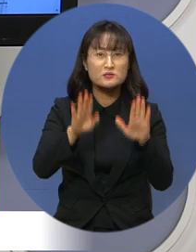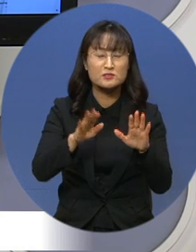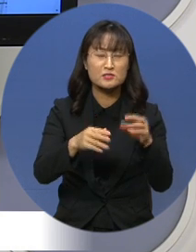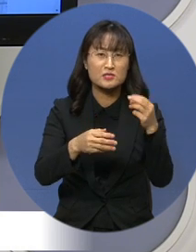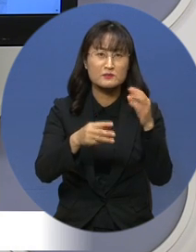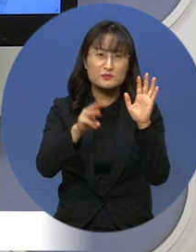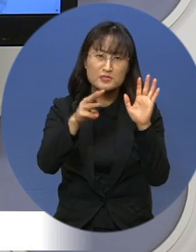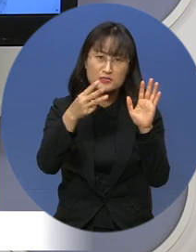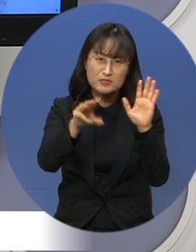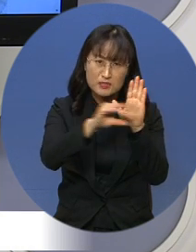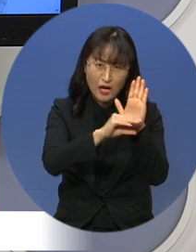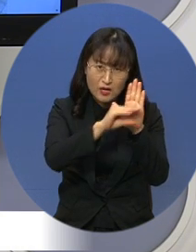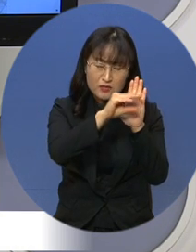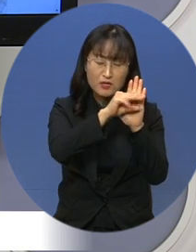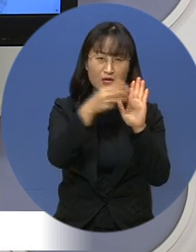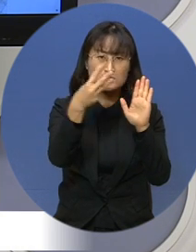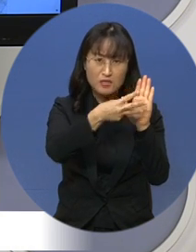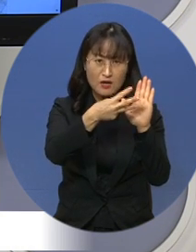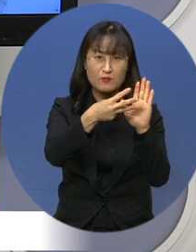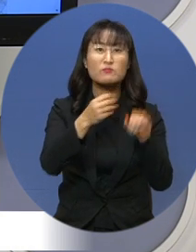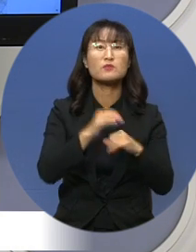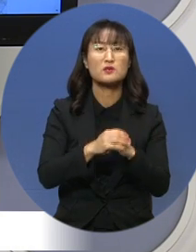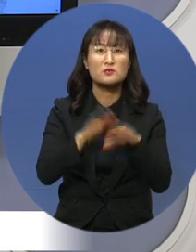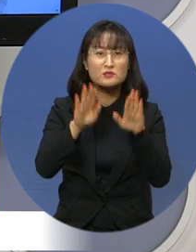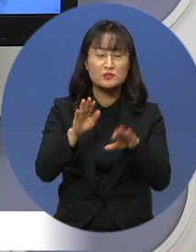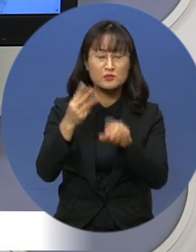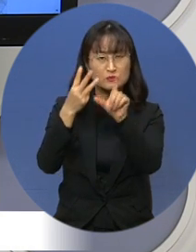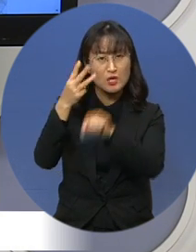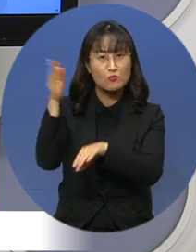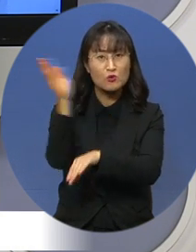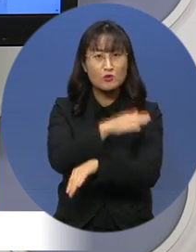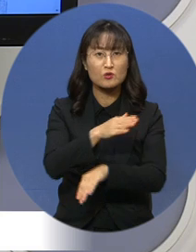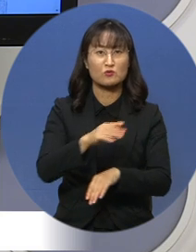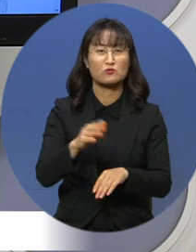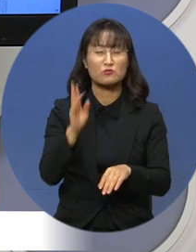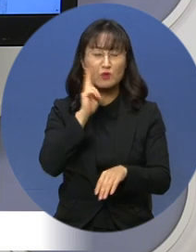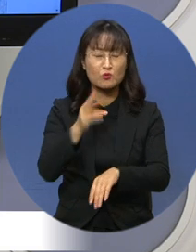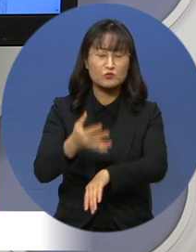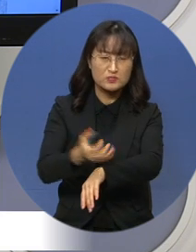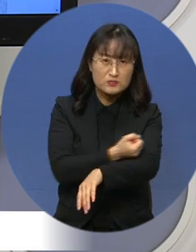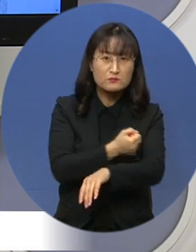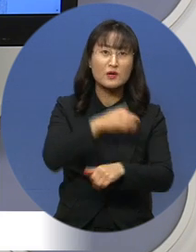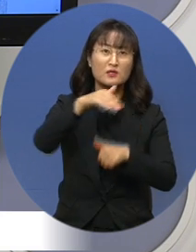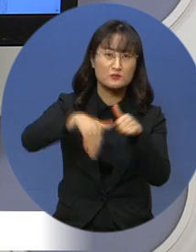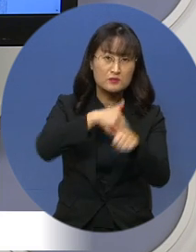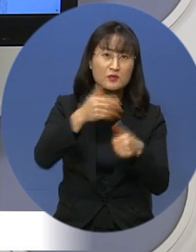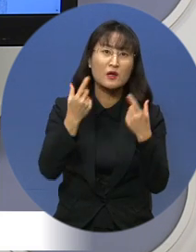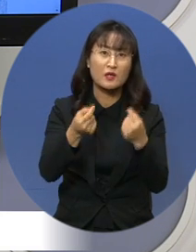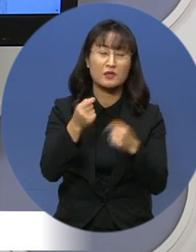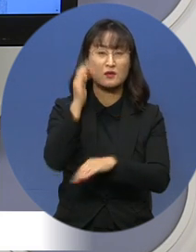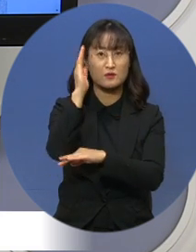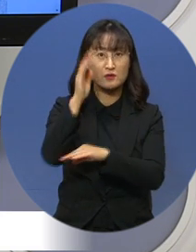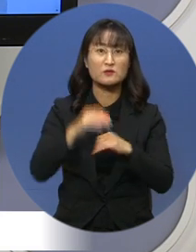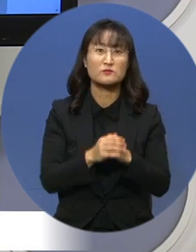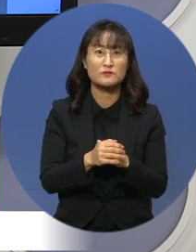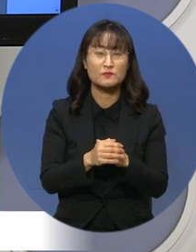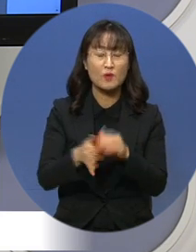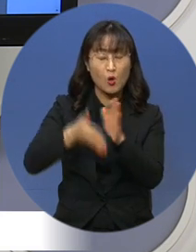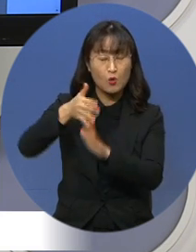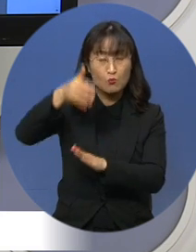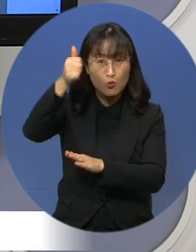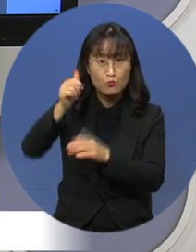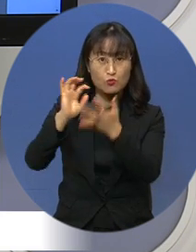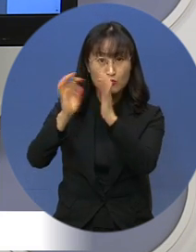지난 3월 이후 가장 심각한 위기 국면 이라고 밝혔습니다 앞서 정부는 중대 본회의를 통해